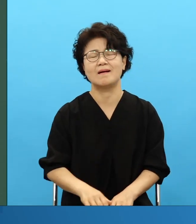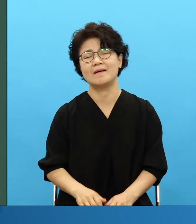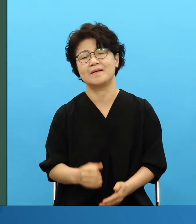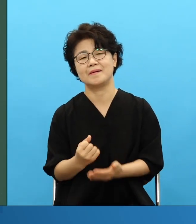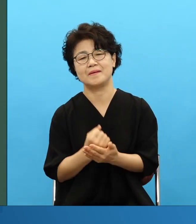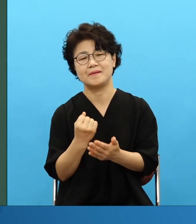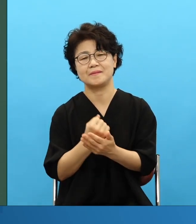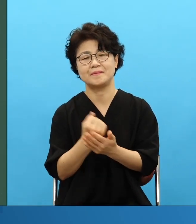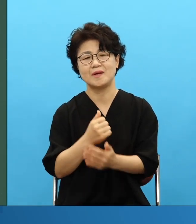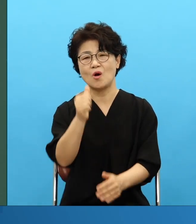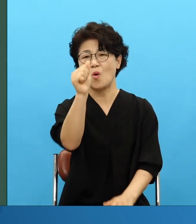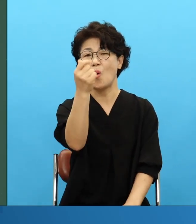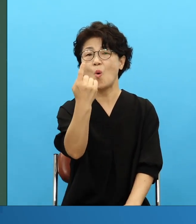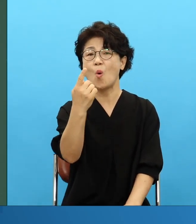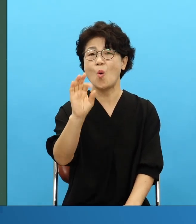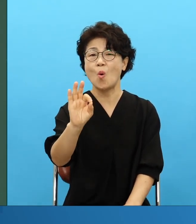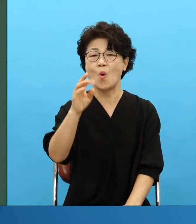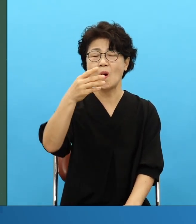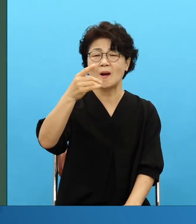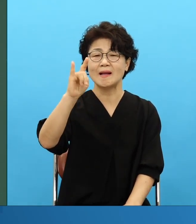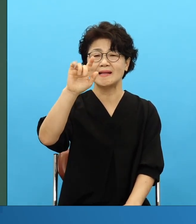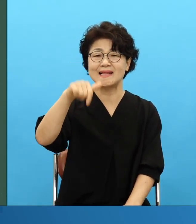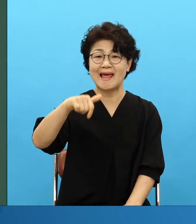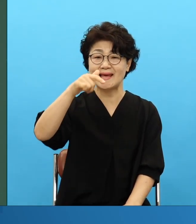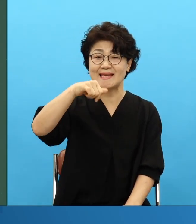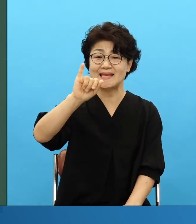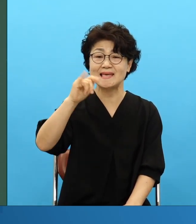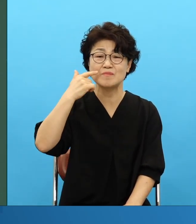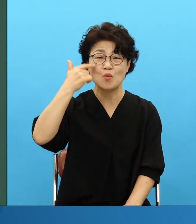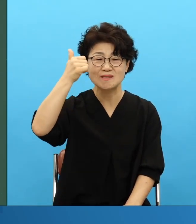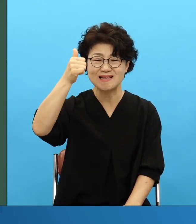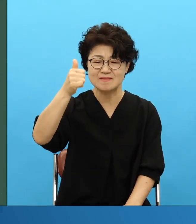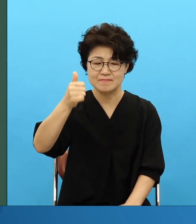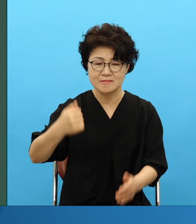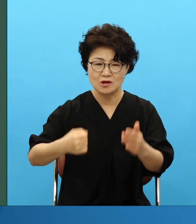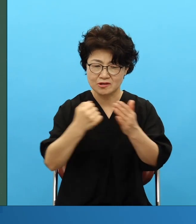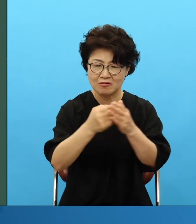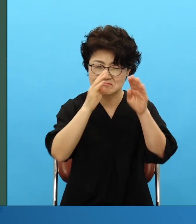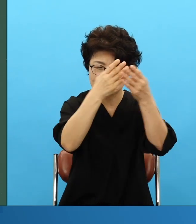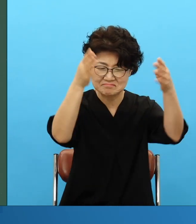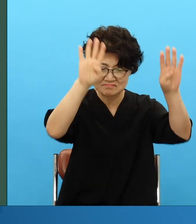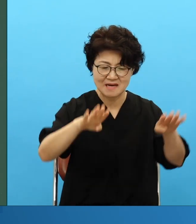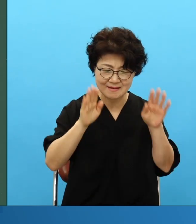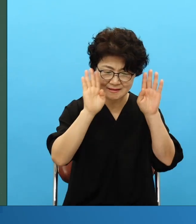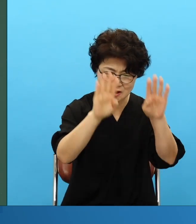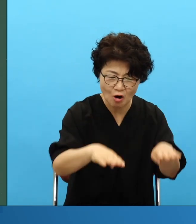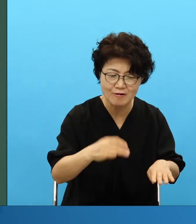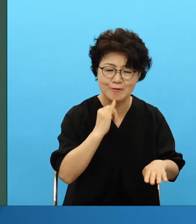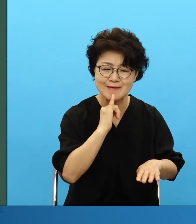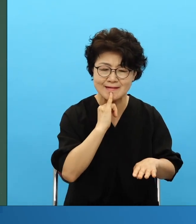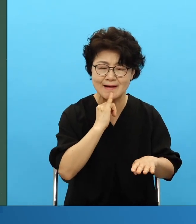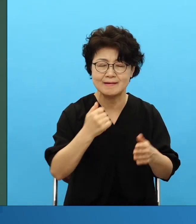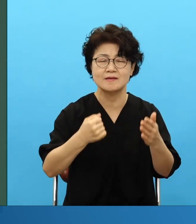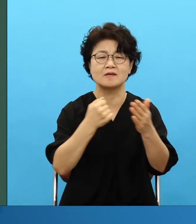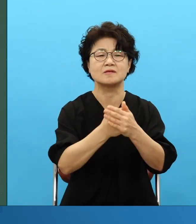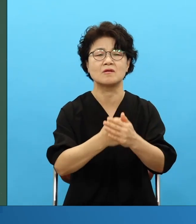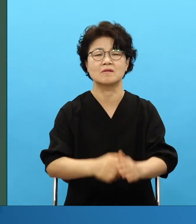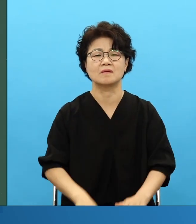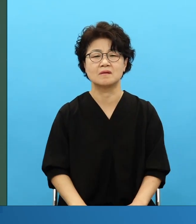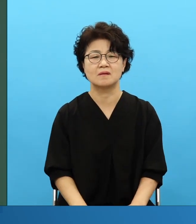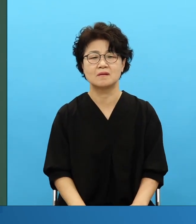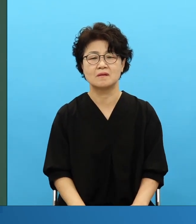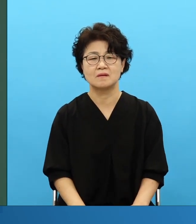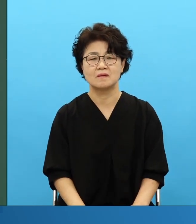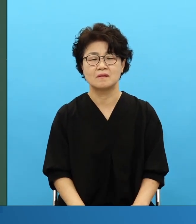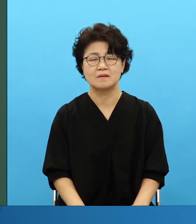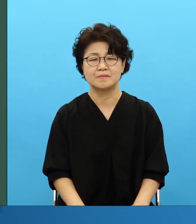총회장이 홍택기라는 사람이요. And the person who made the decision in the General Assembly was Pastor Hong Taek-ki. 그 사람 결정이 지금 우주라로